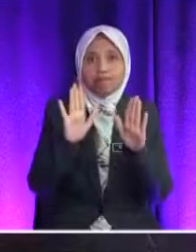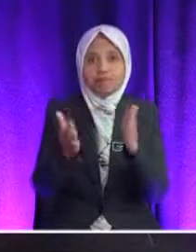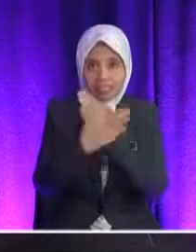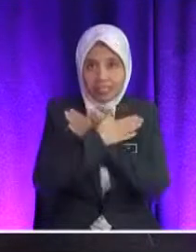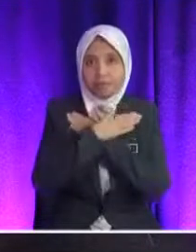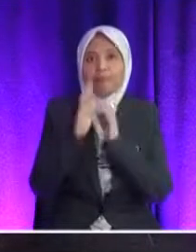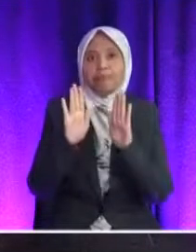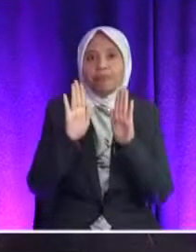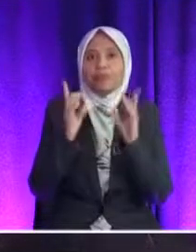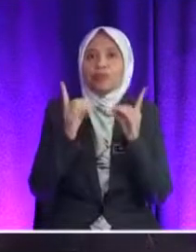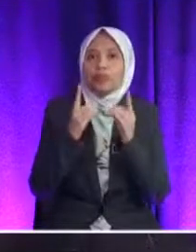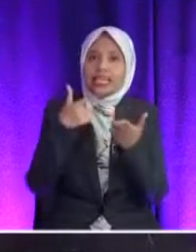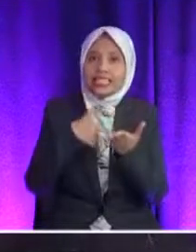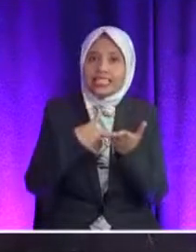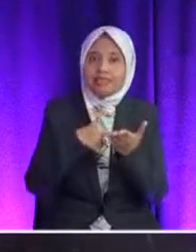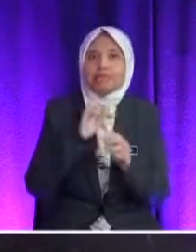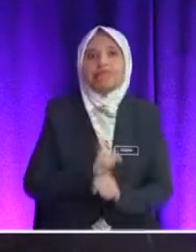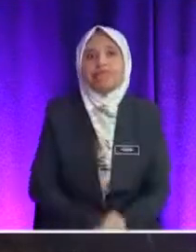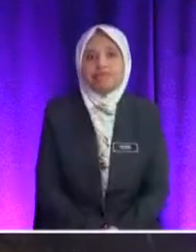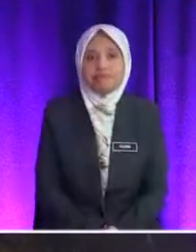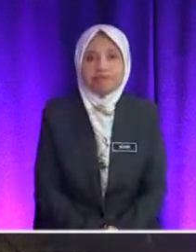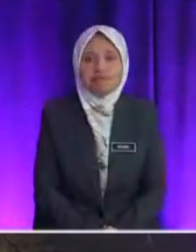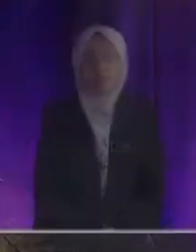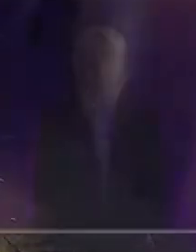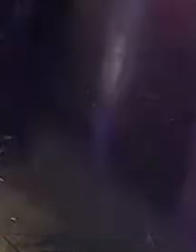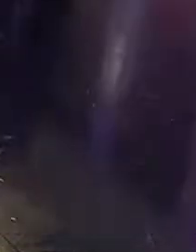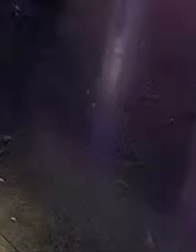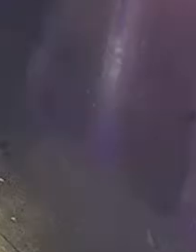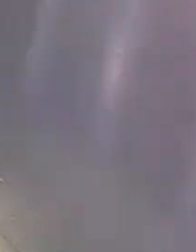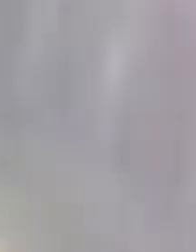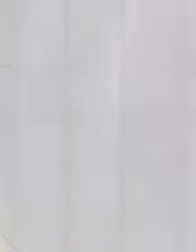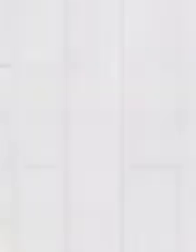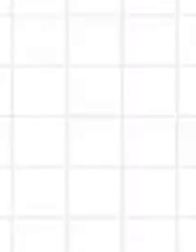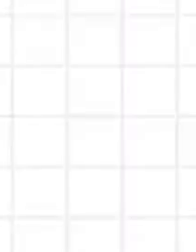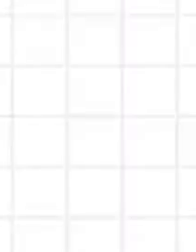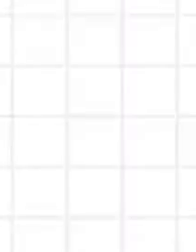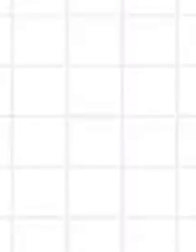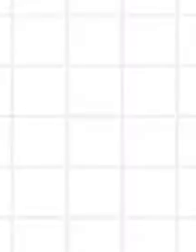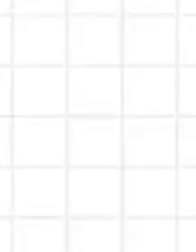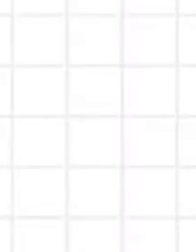kembali selepas ini di Dedek TV KPM.